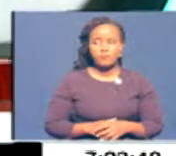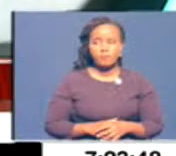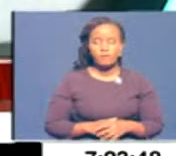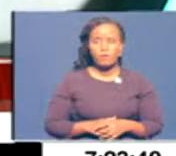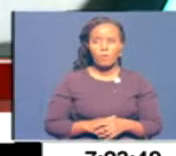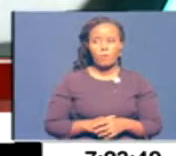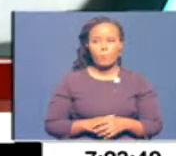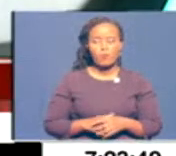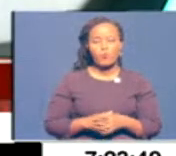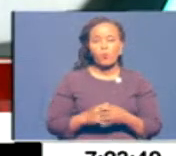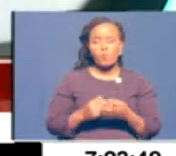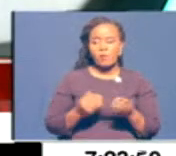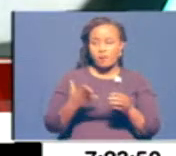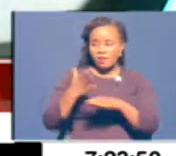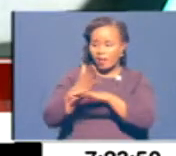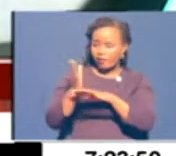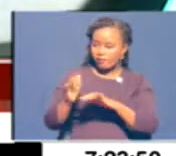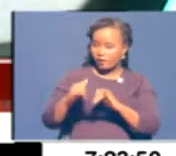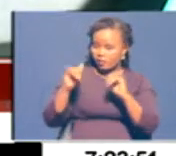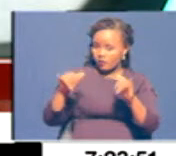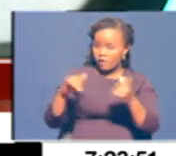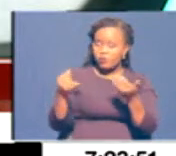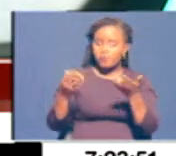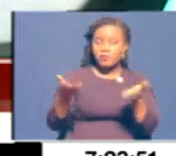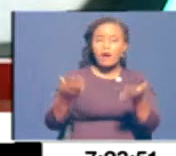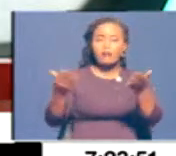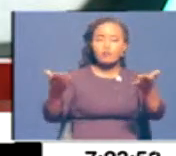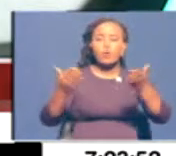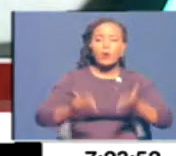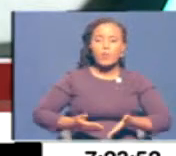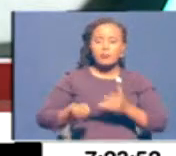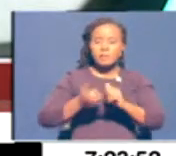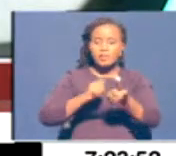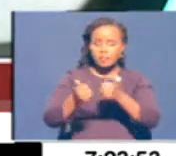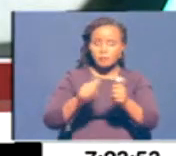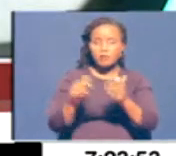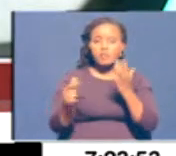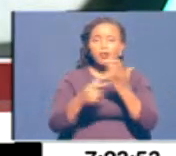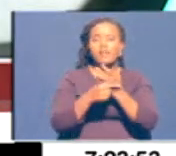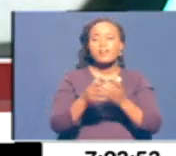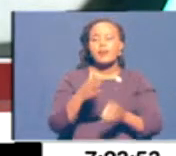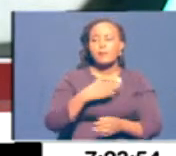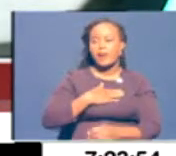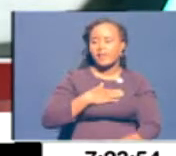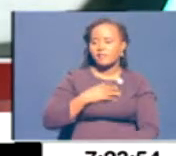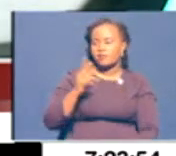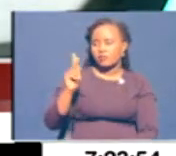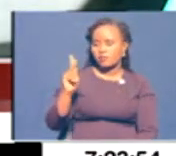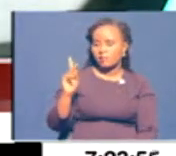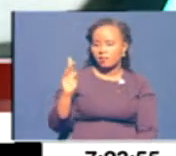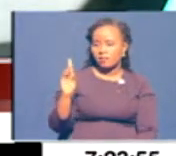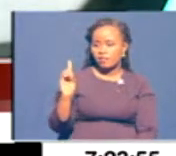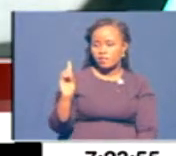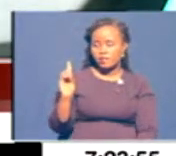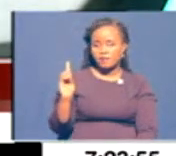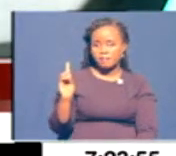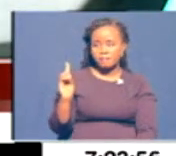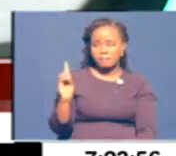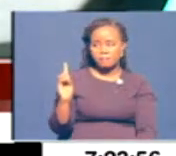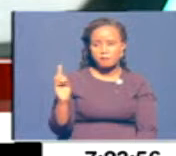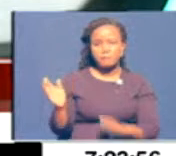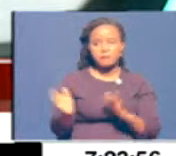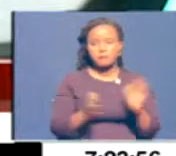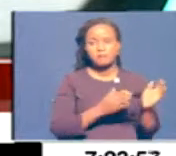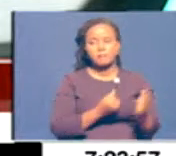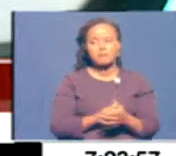Baada ya Gatonye na Bhalo kuwajibika karibu sasa tujitose nyugani kama kawaida wengi wanaita Karanja David ambaye ukipenda KD. Mpigaji